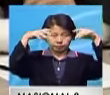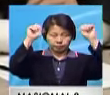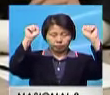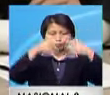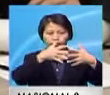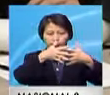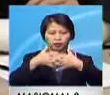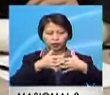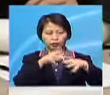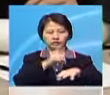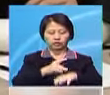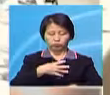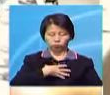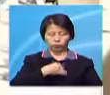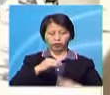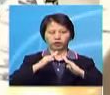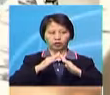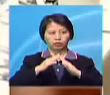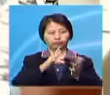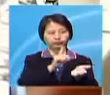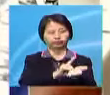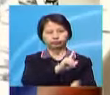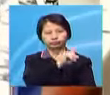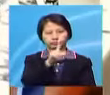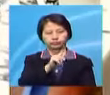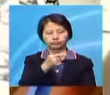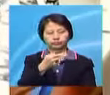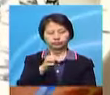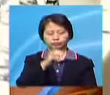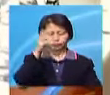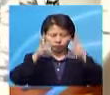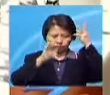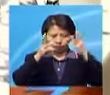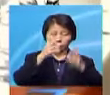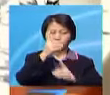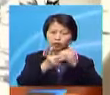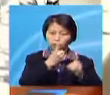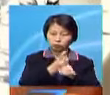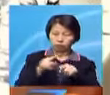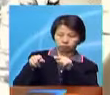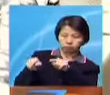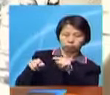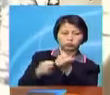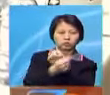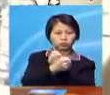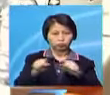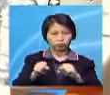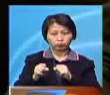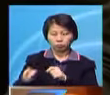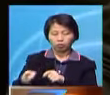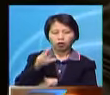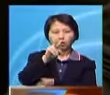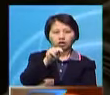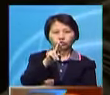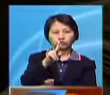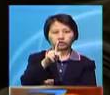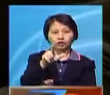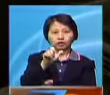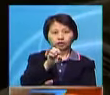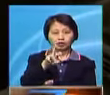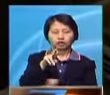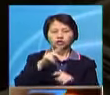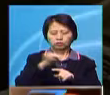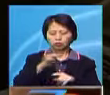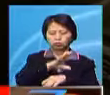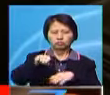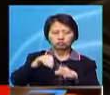White House. Menurut Datuk Seri Dr. Ahmad Zahid, kebimbangan dunia bukan sahaja terhadap keselamatan senjata nuklear tetapi juga